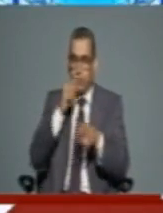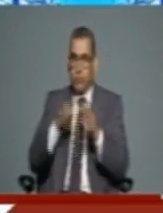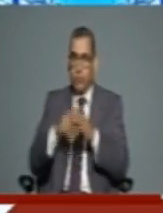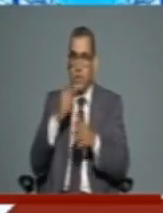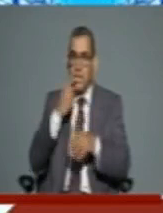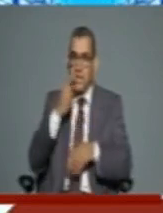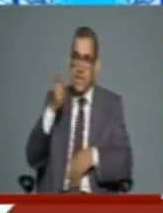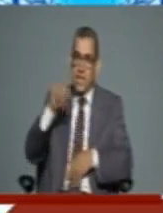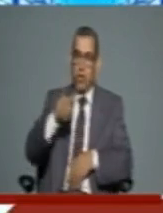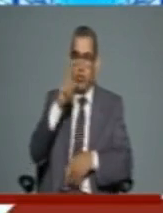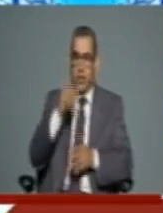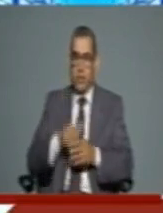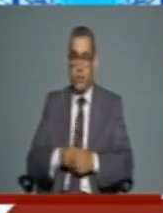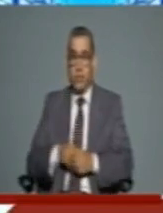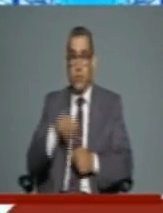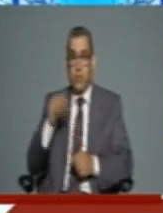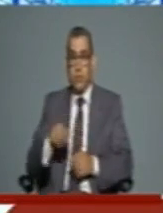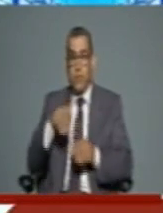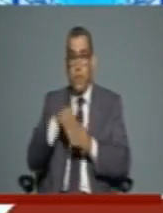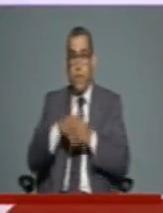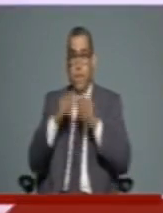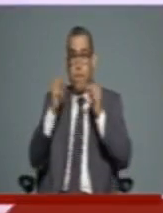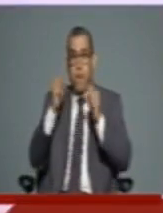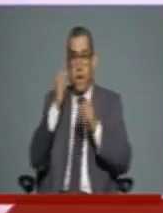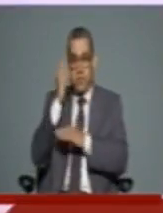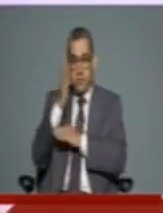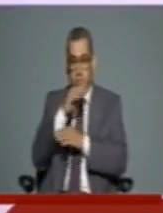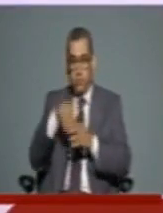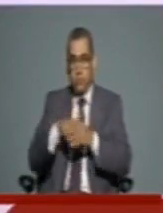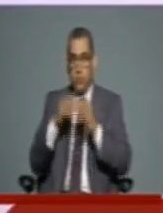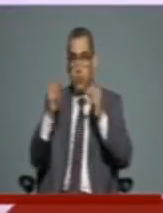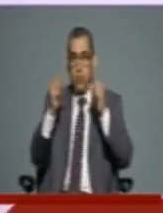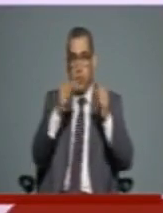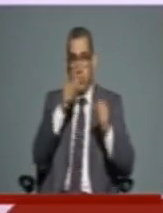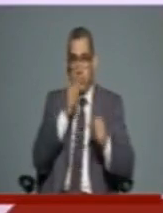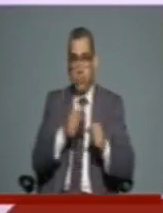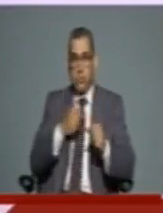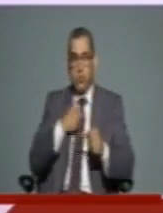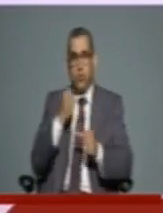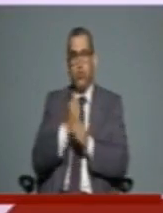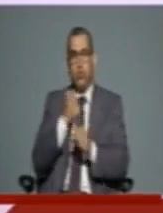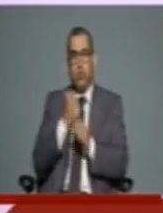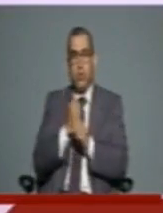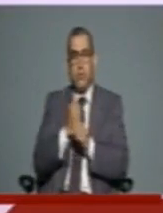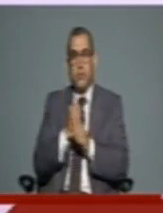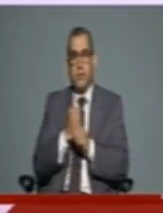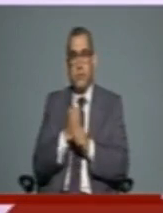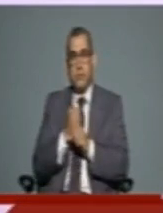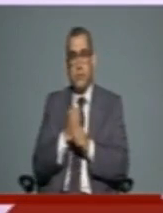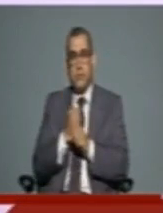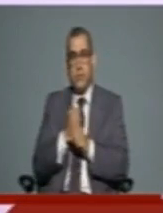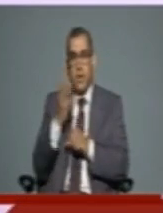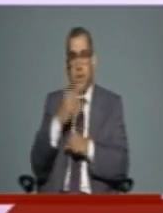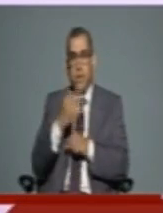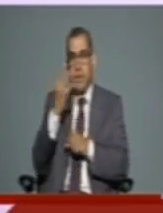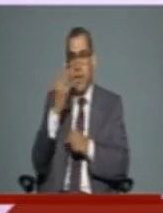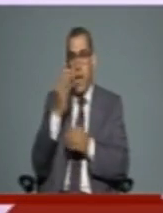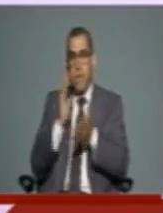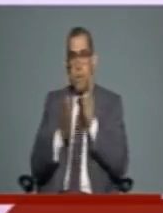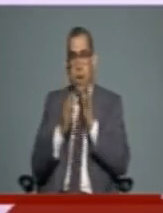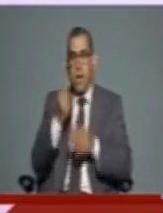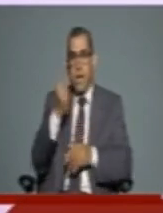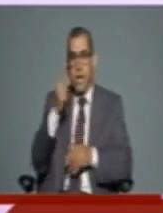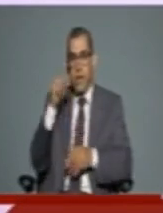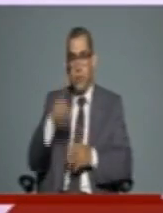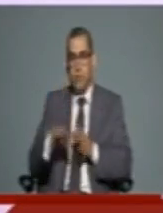القادم. هذه المخازن الاستراتيجية احنا بنشتغل بثلاثة مليار جنيه